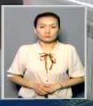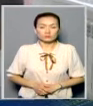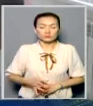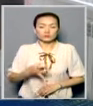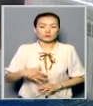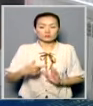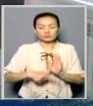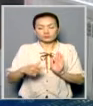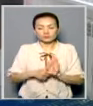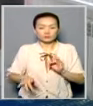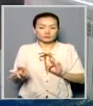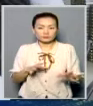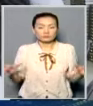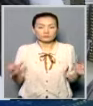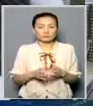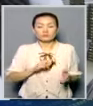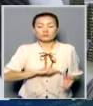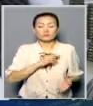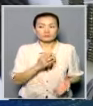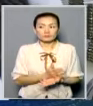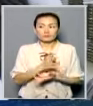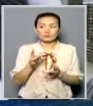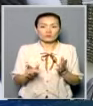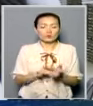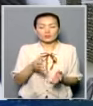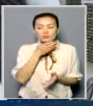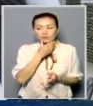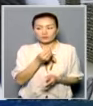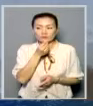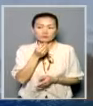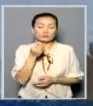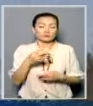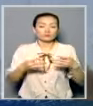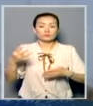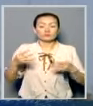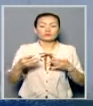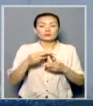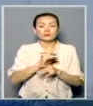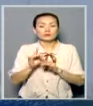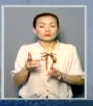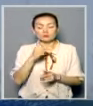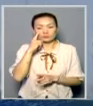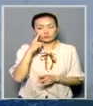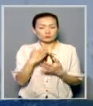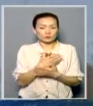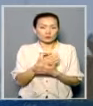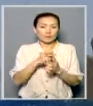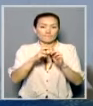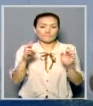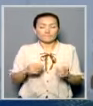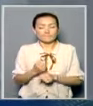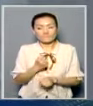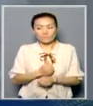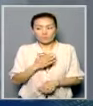Өңірде 70-ке жуық жарнама агенттігі жұмыс істейді. Олар қала сәулетіне сән беретін ғимараттарға анықтамалық тақтайшалар мен ақпараттық плакаттар